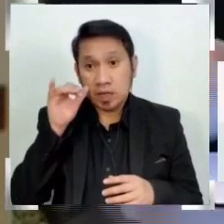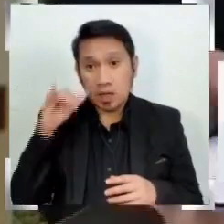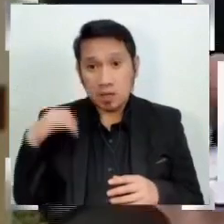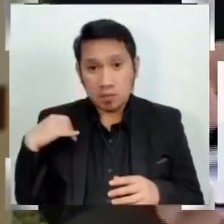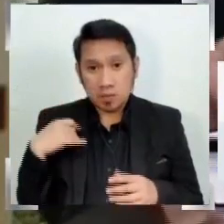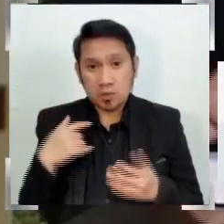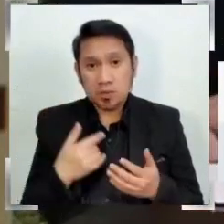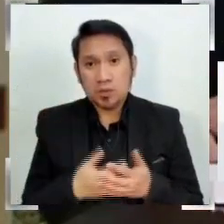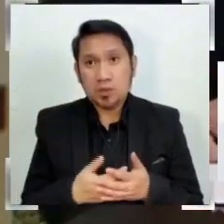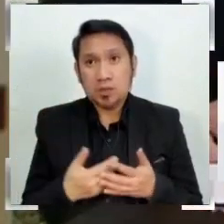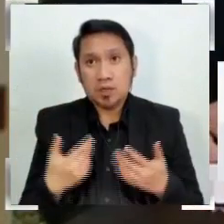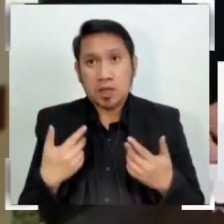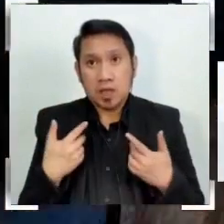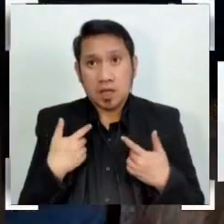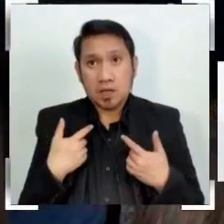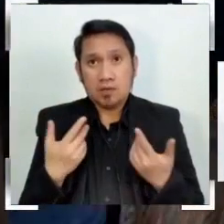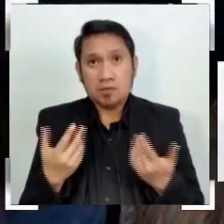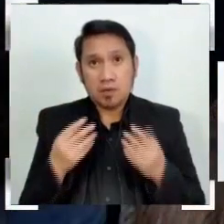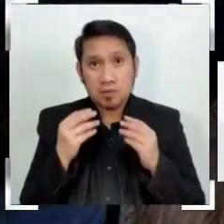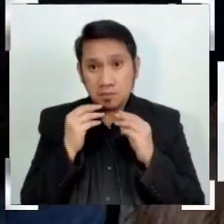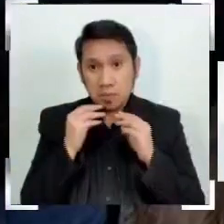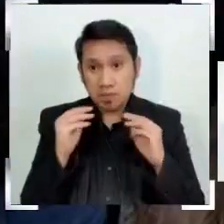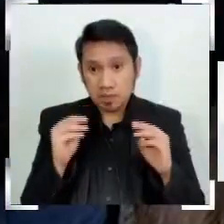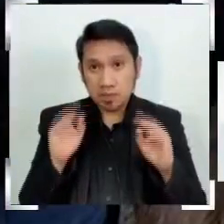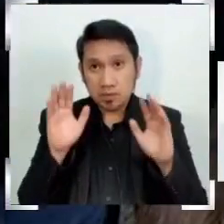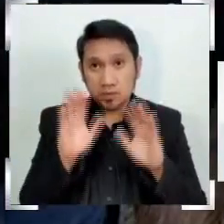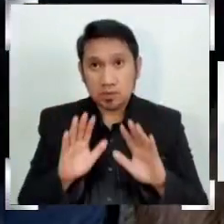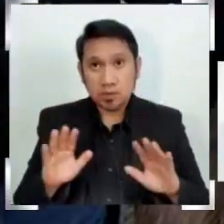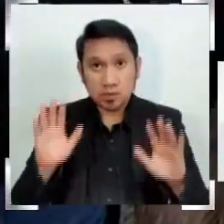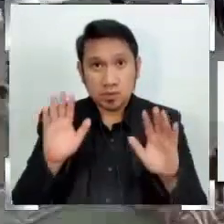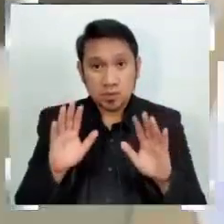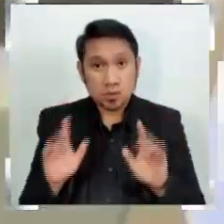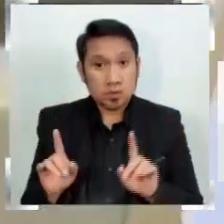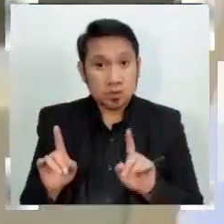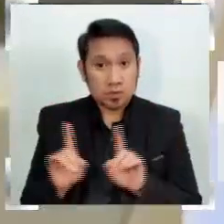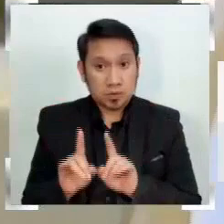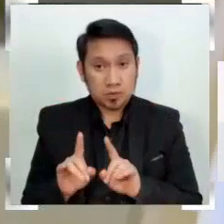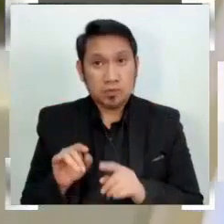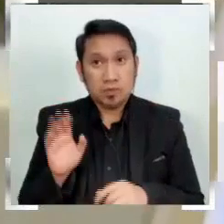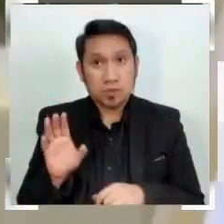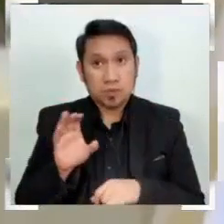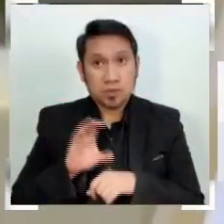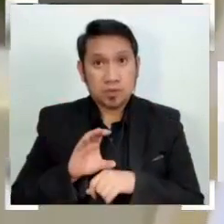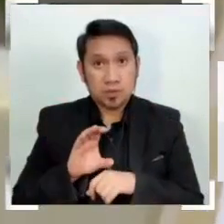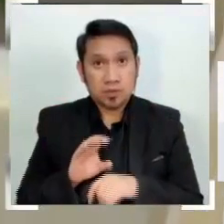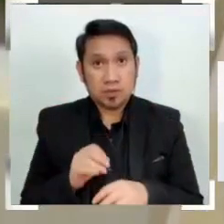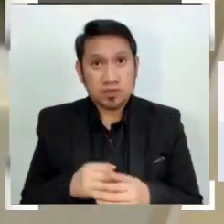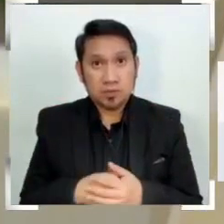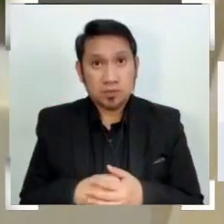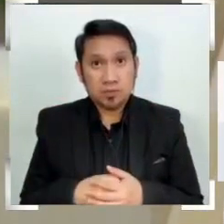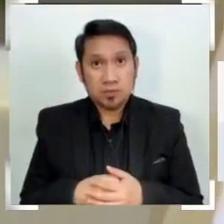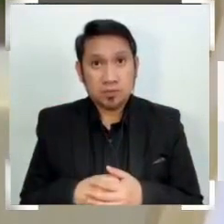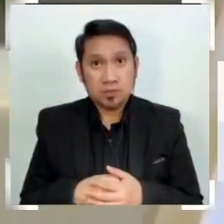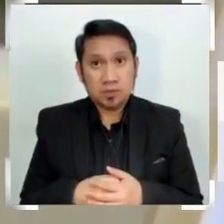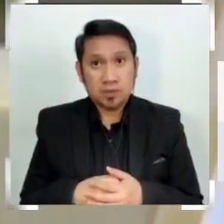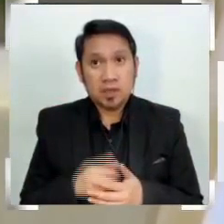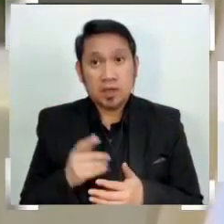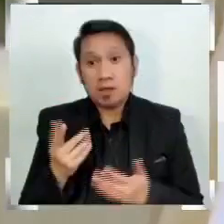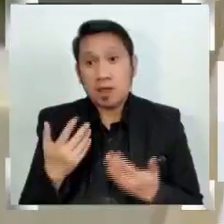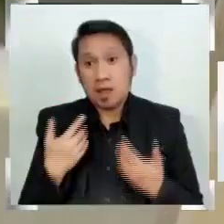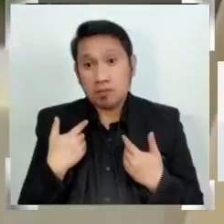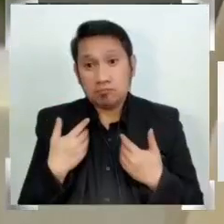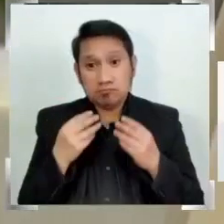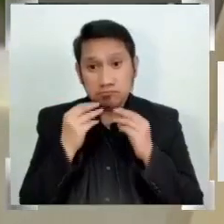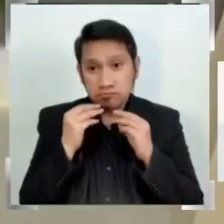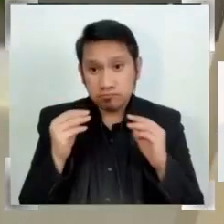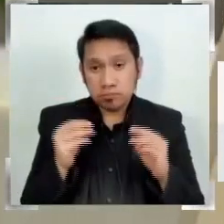ng Sunday message habang nasa tabi niya si Pope Francis mula sa chapel ng kanyang residence. Ipinalabas ang mensahe sa pamamagitan ng